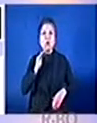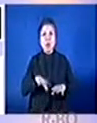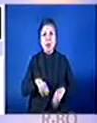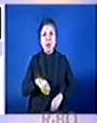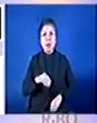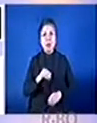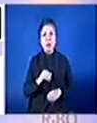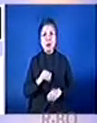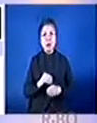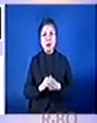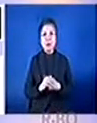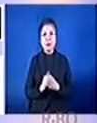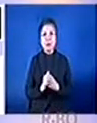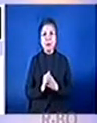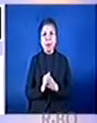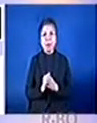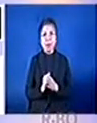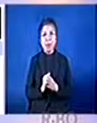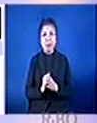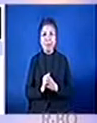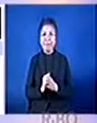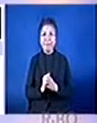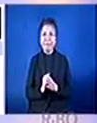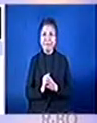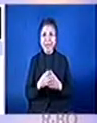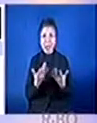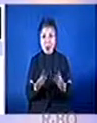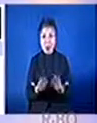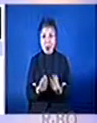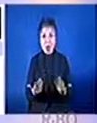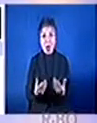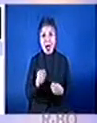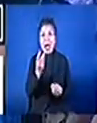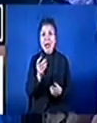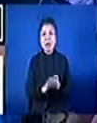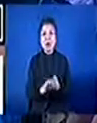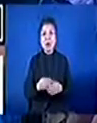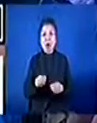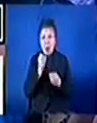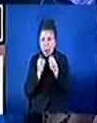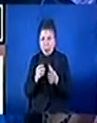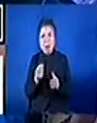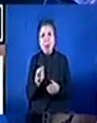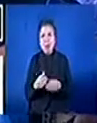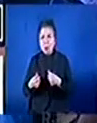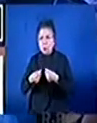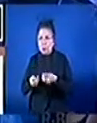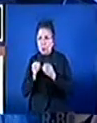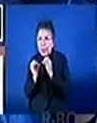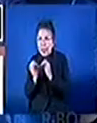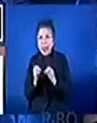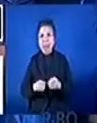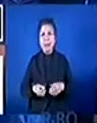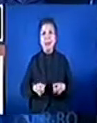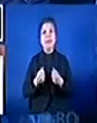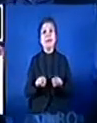usaha. Ibu-ibu, emak-emak menginginkan harga-harga bahan pokok yang terjangkau, biaya pendidikan, biaya kesehatan, dan